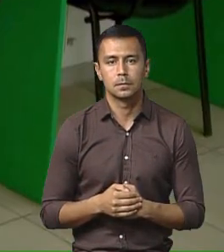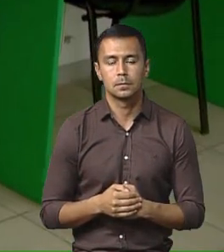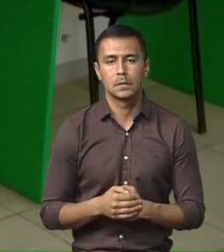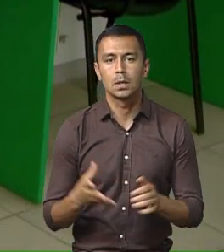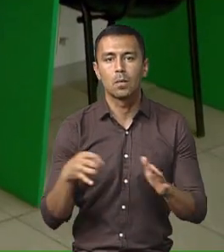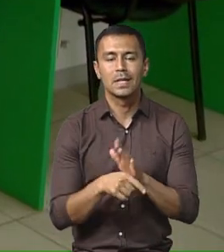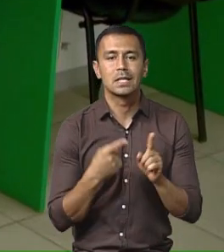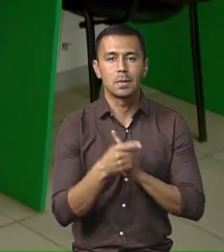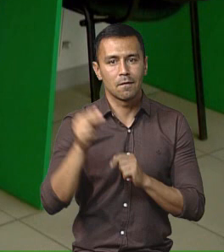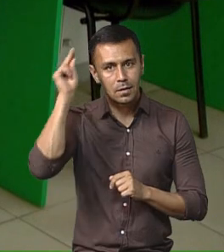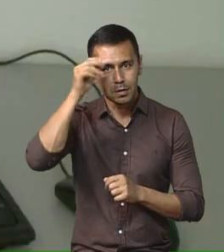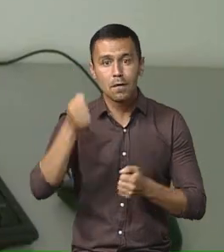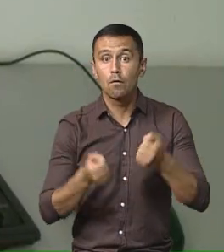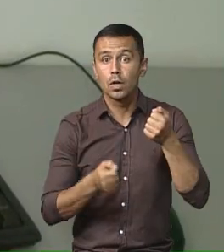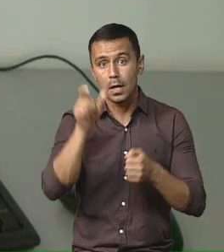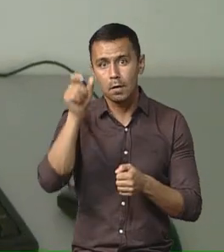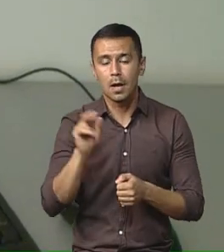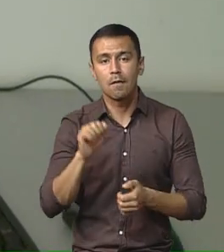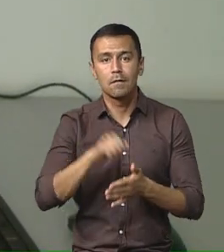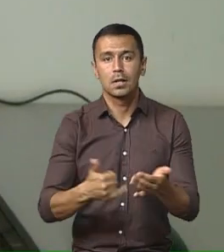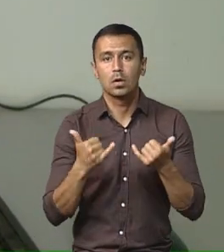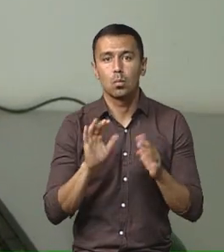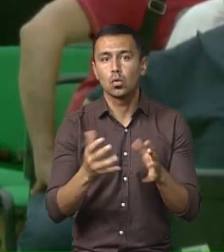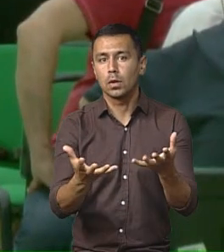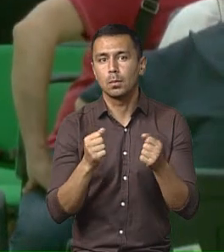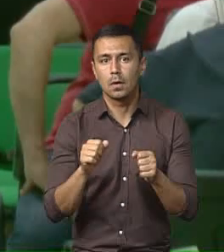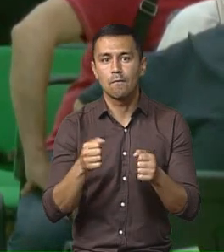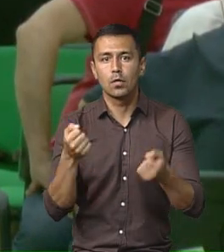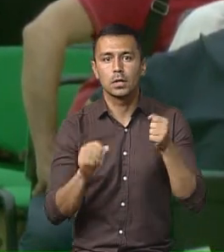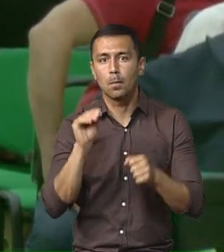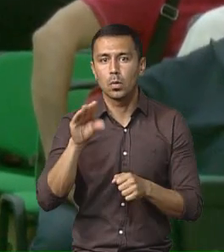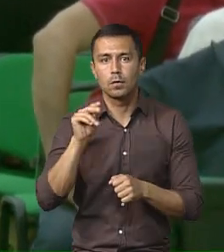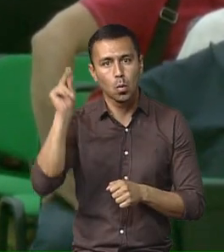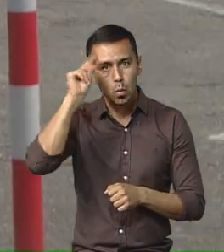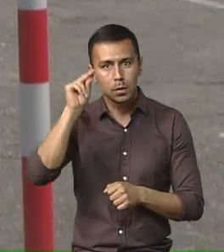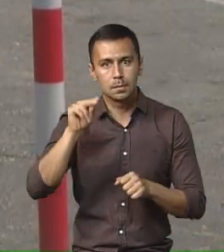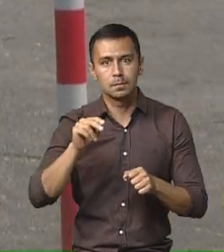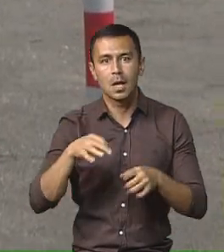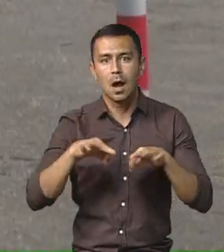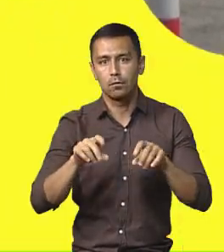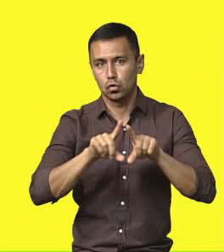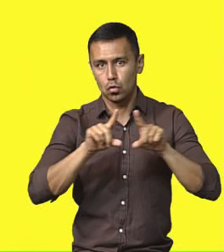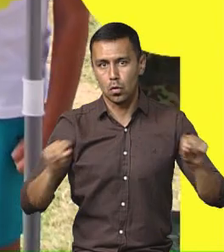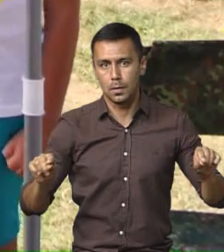Запроваджені зміни у навчанні водіїв. Як відтепер будуть отримувати водійське посвідчення учні автошколи?